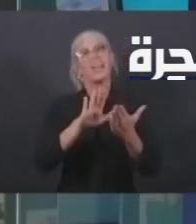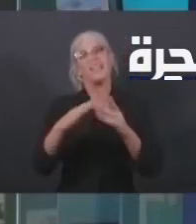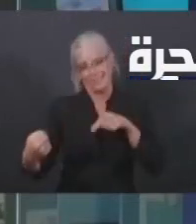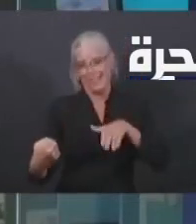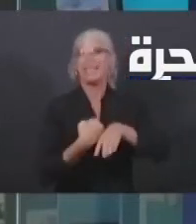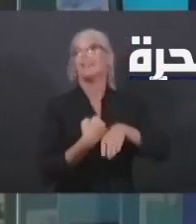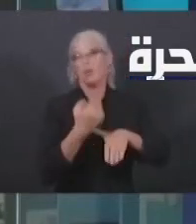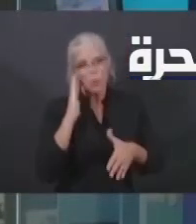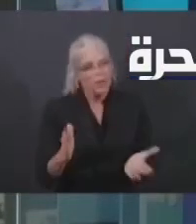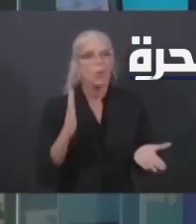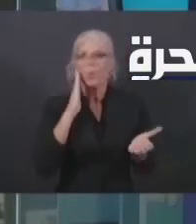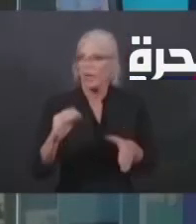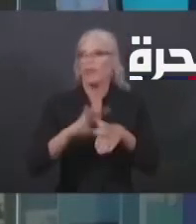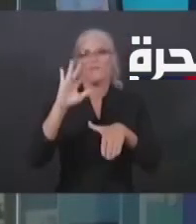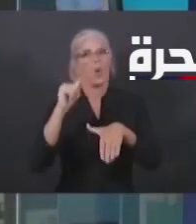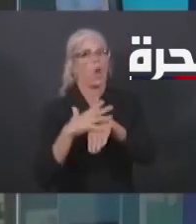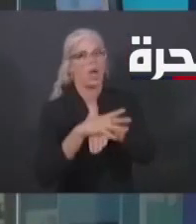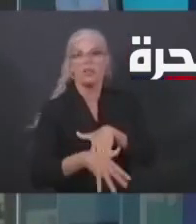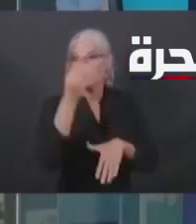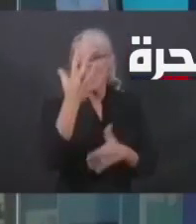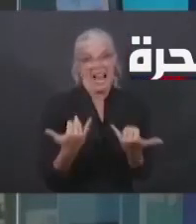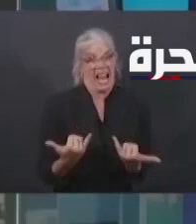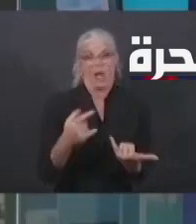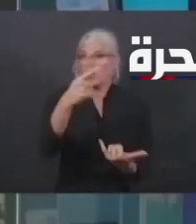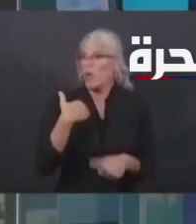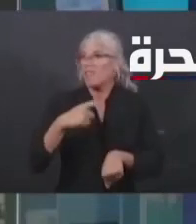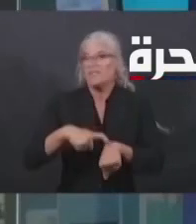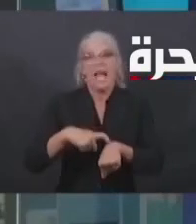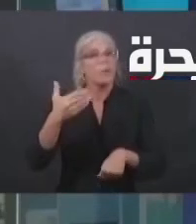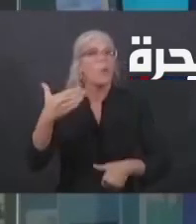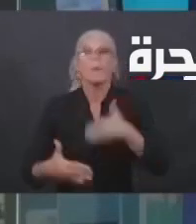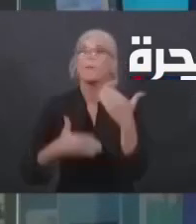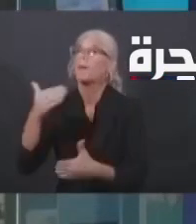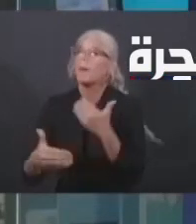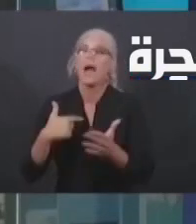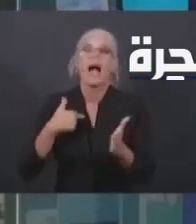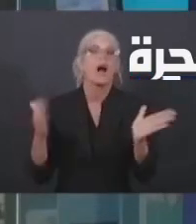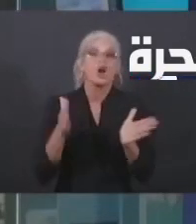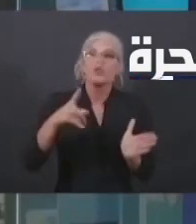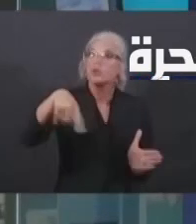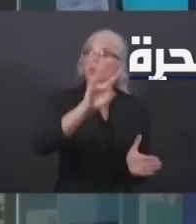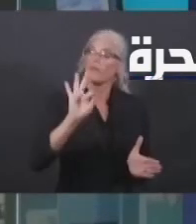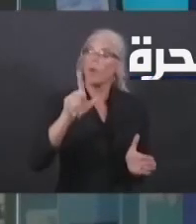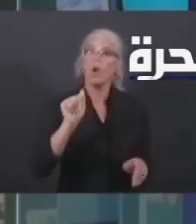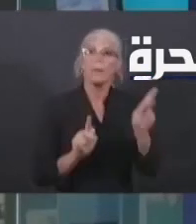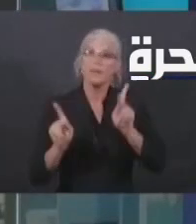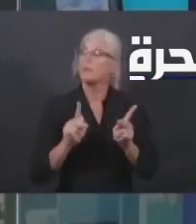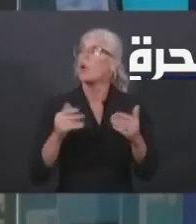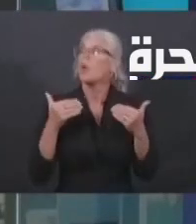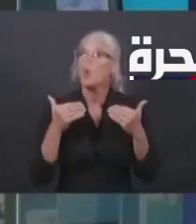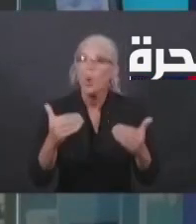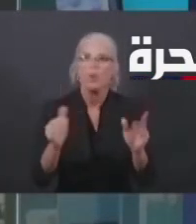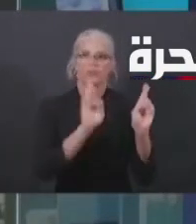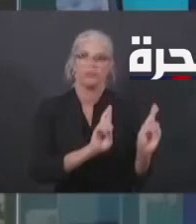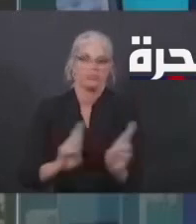نواجه عده تاثيرات للعاصفه في الولايه لا يزال لديكم الوقت لانهاء الاستعدادات لذا اود ان احث جميع سكان فلوريدا